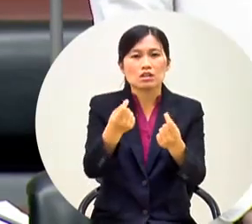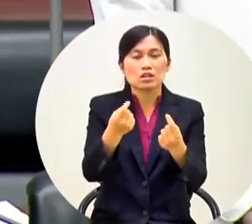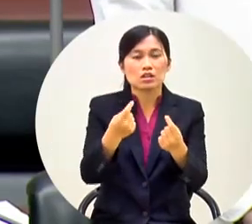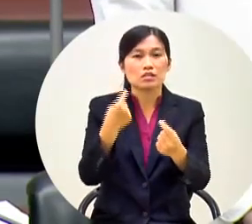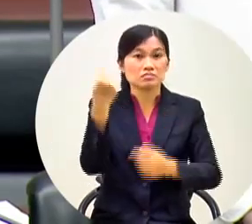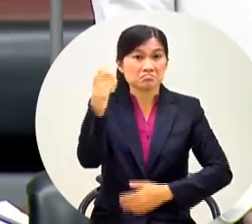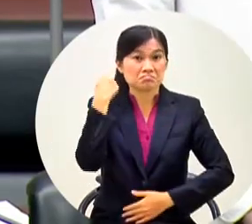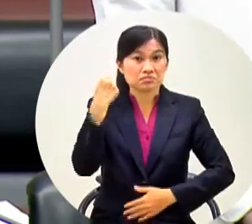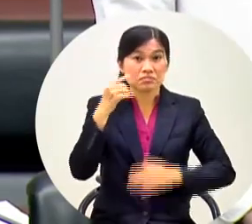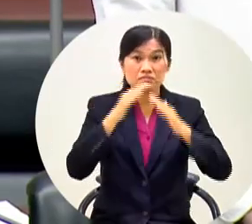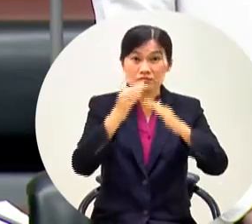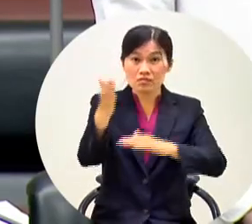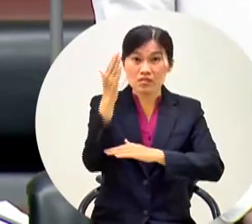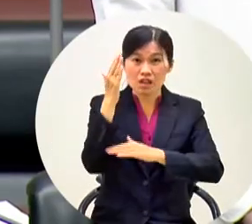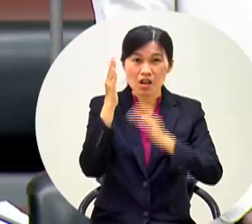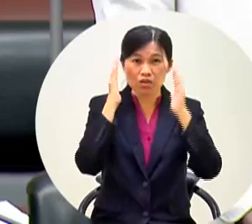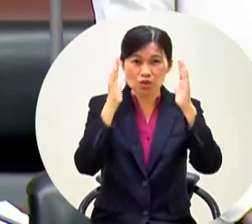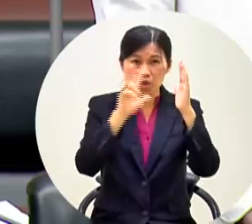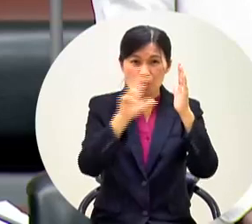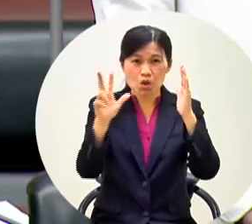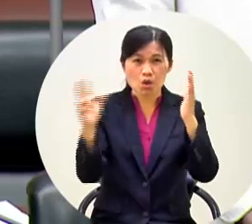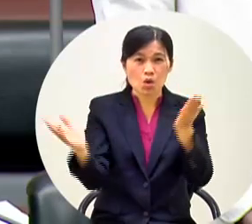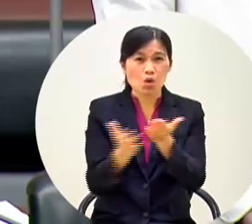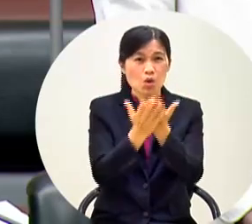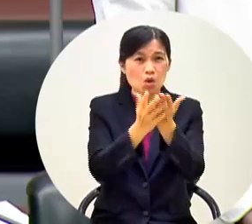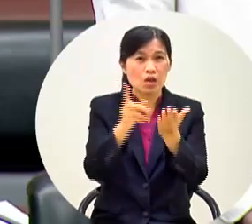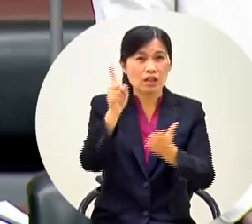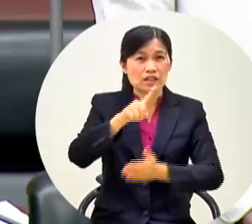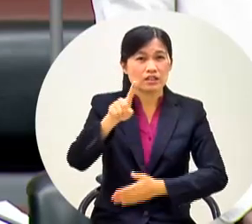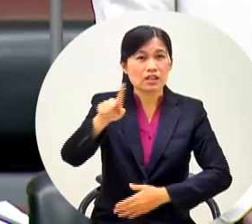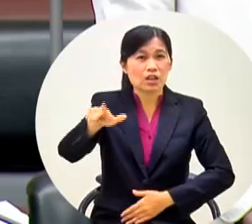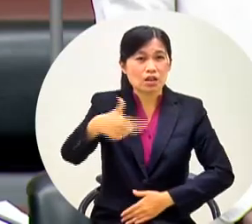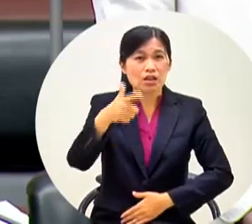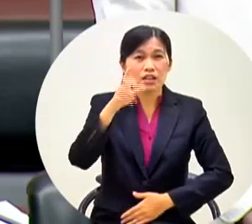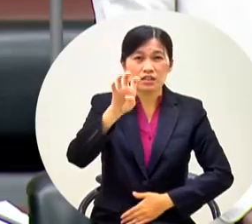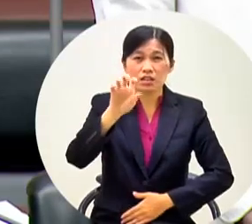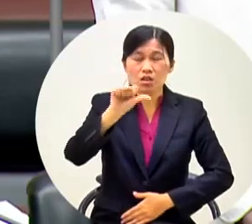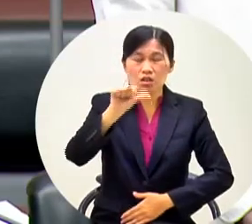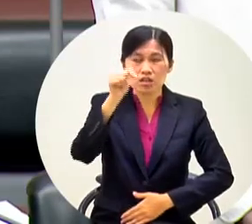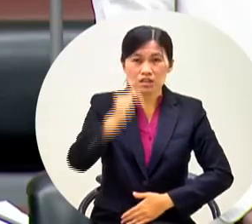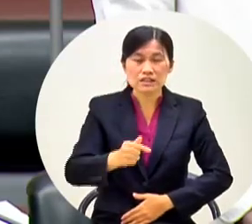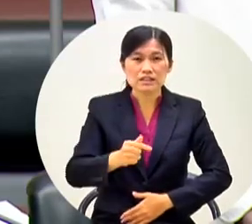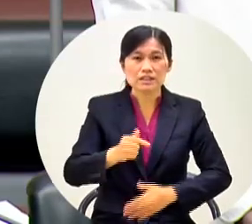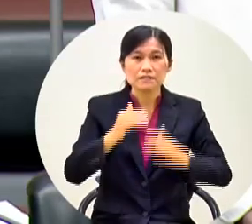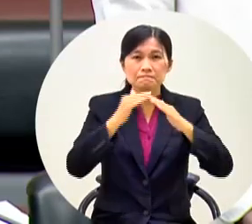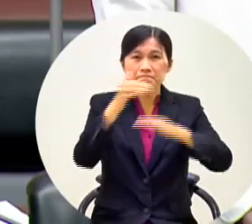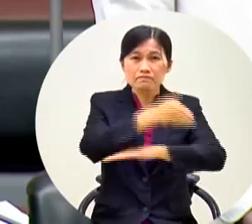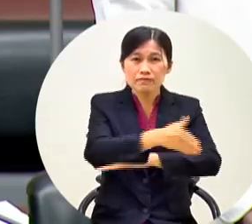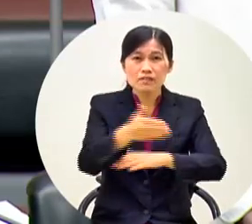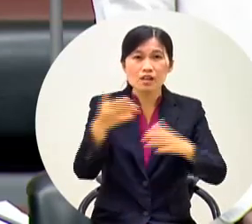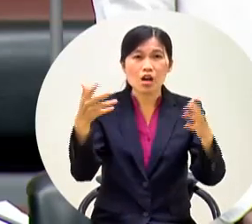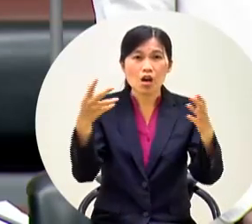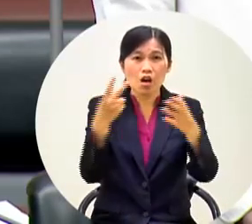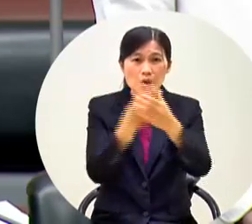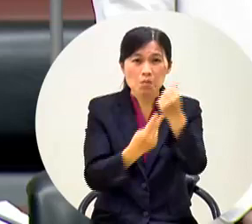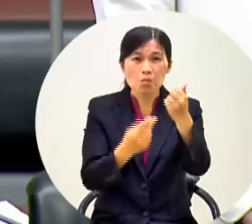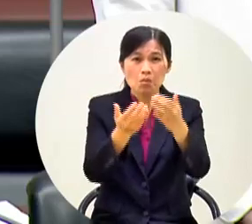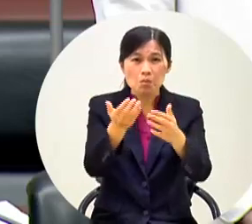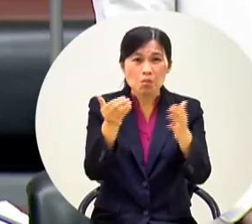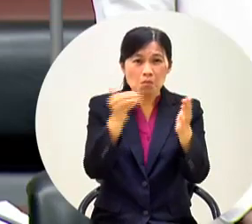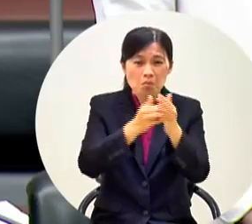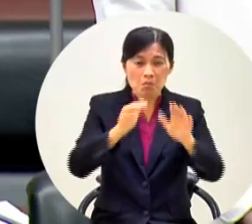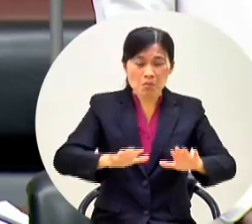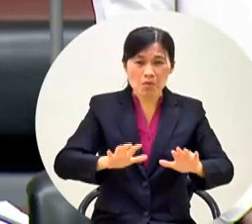付1645亿，从县市合并以来最大额度的总预算进市议会的时